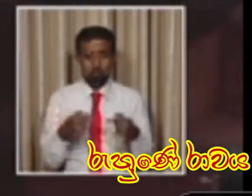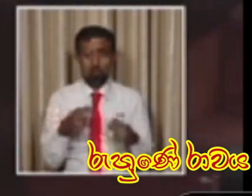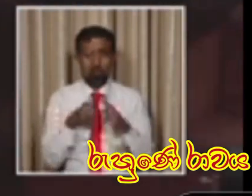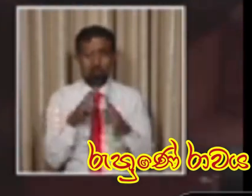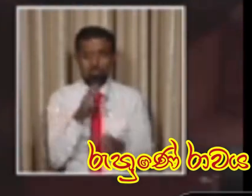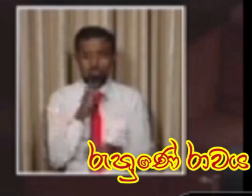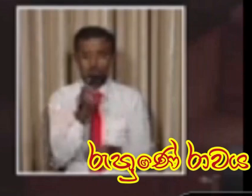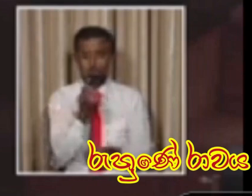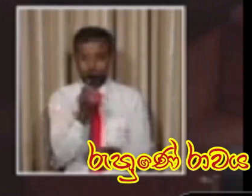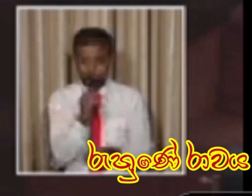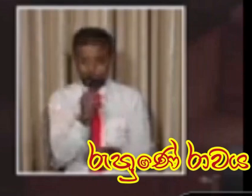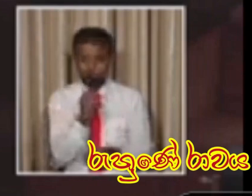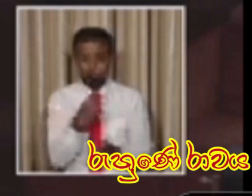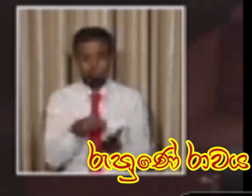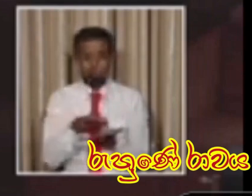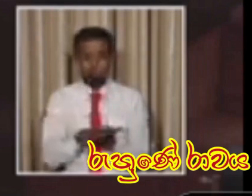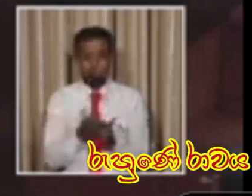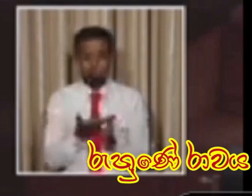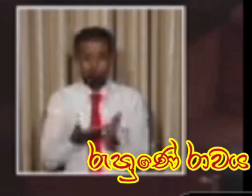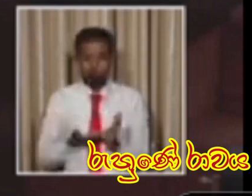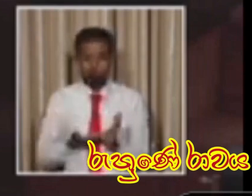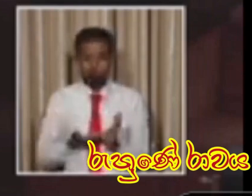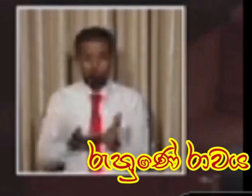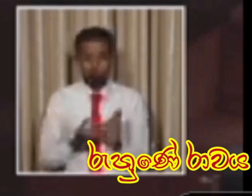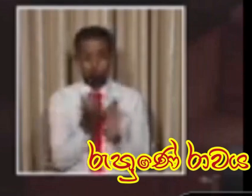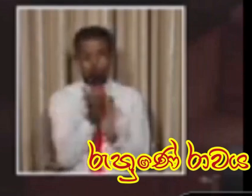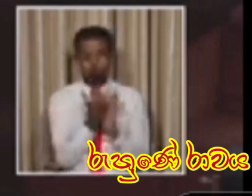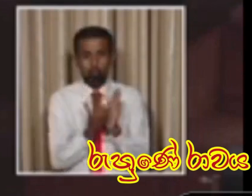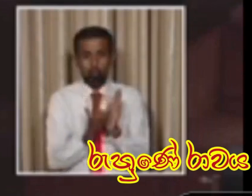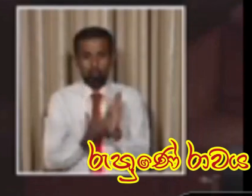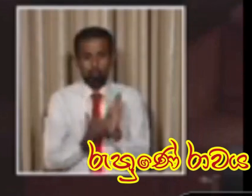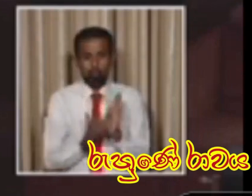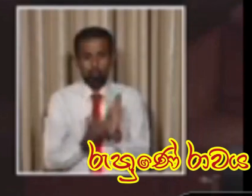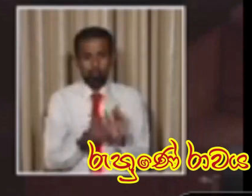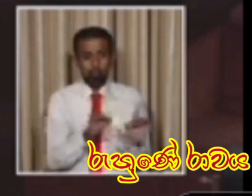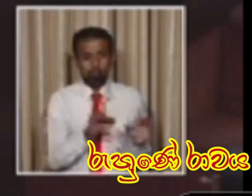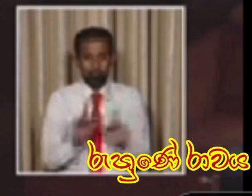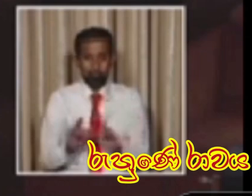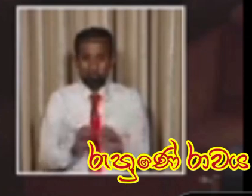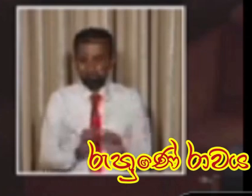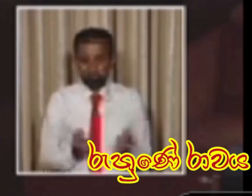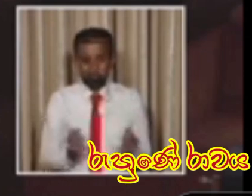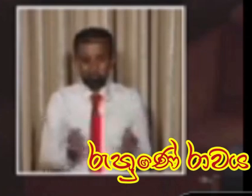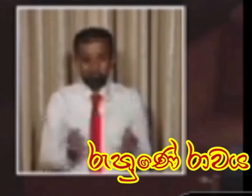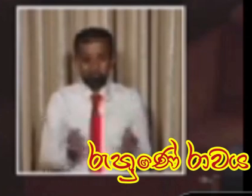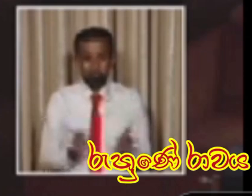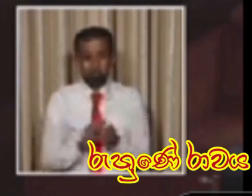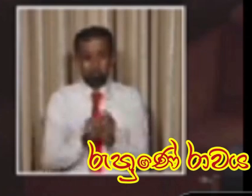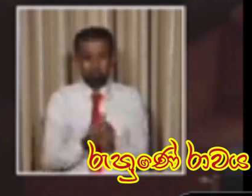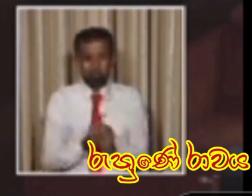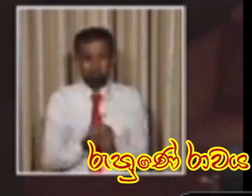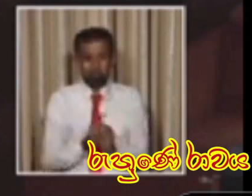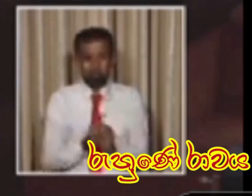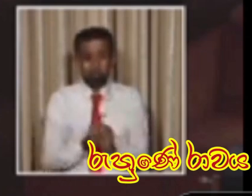ඔබතුමා කියවපු ඒ තීන්දුවේ තියෙන්නේ ව්‍යවස්ථානුකූලට ව්‍යවස්ථාවට අනුකූල නොවනුණත් සංශෝධනය කිරීමෙන්